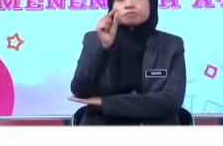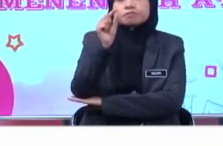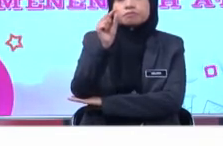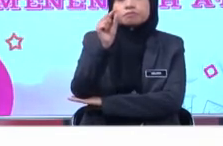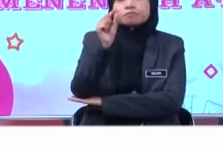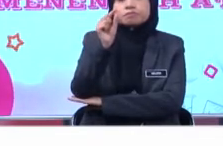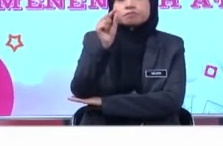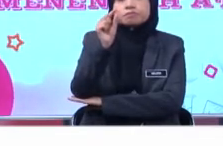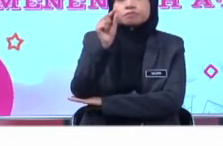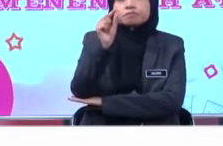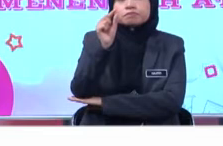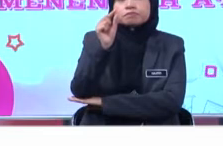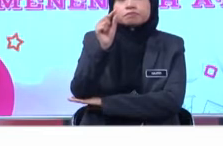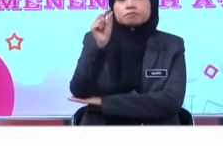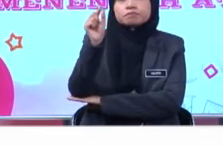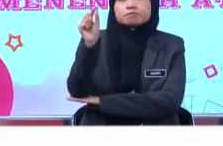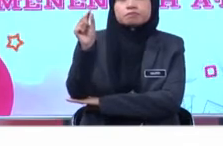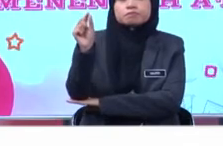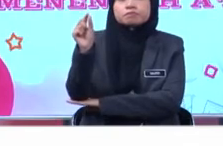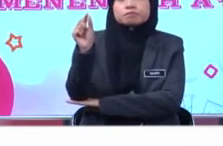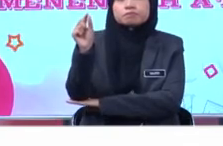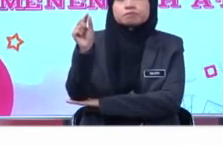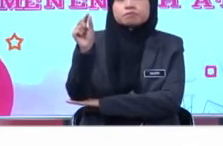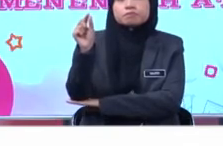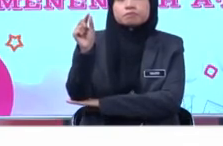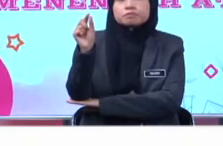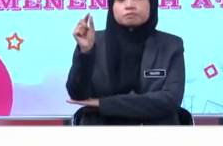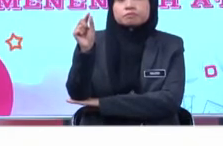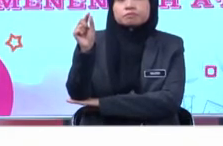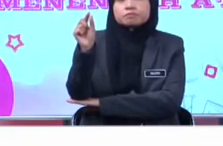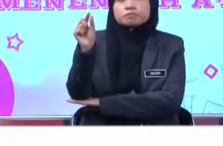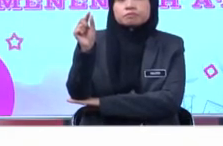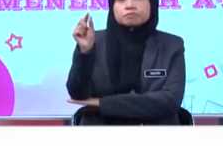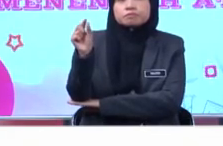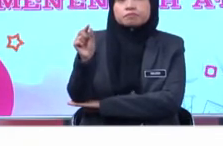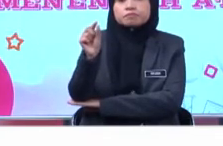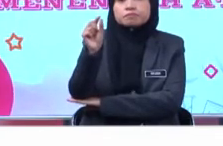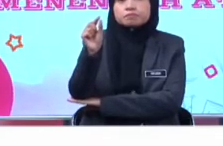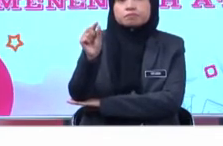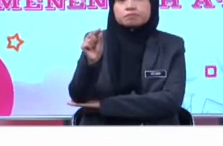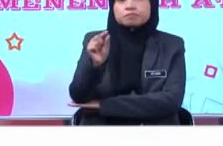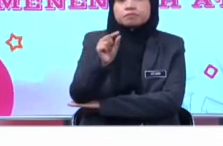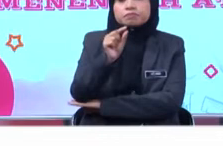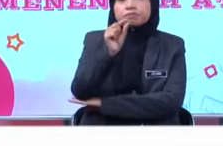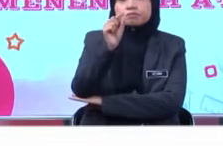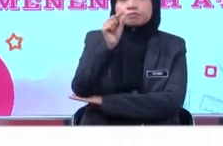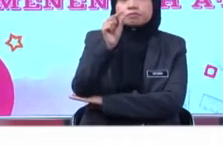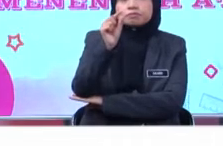yay file-file Rully Meisya Wahyu adbo